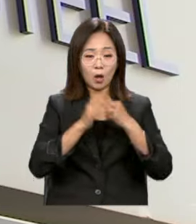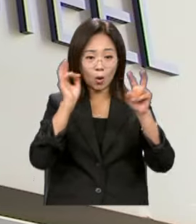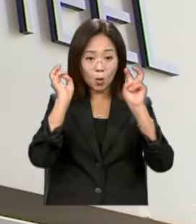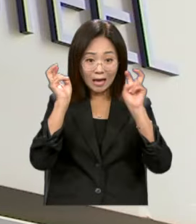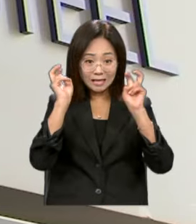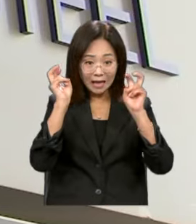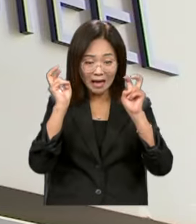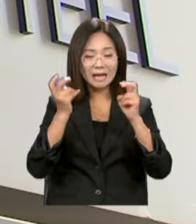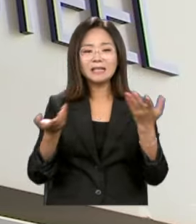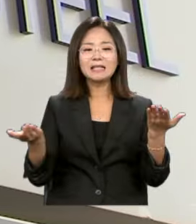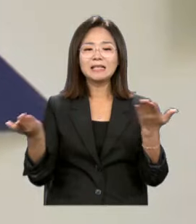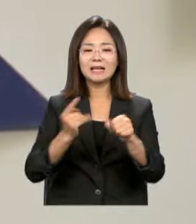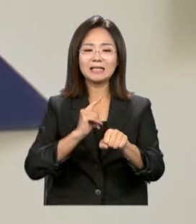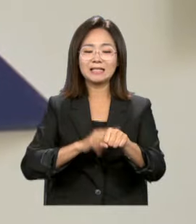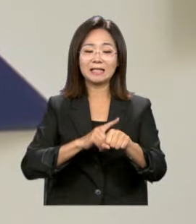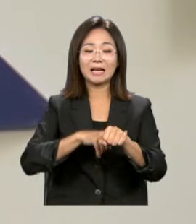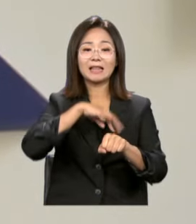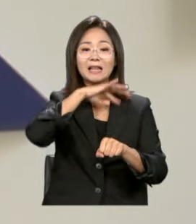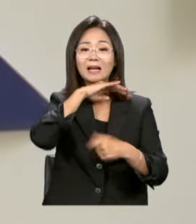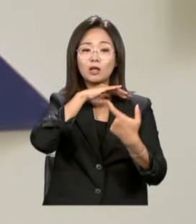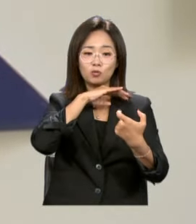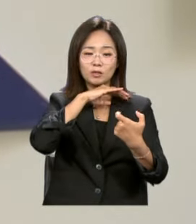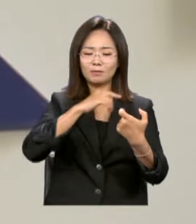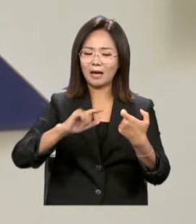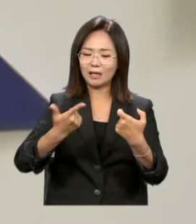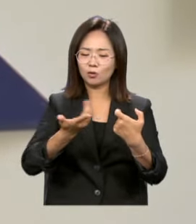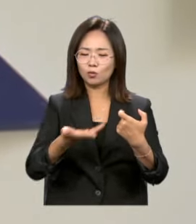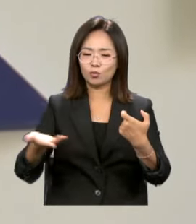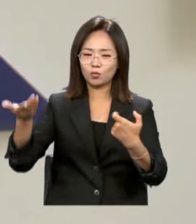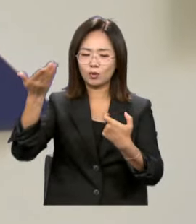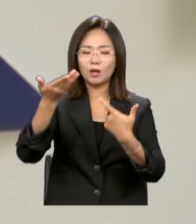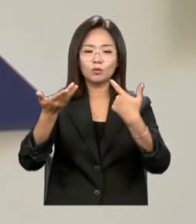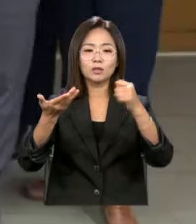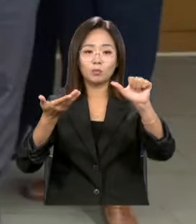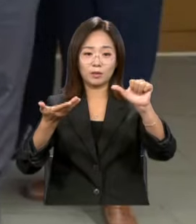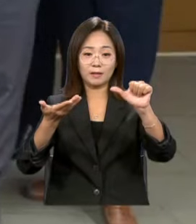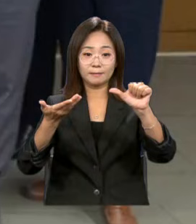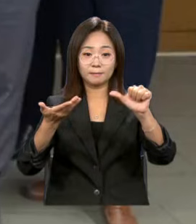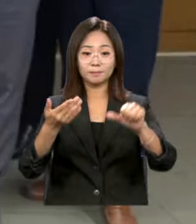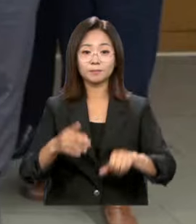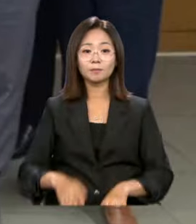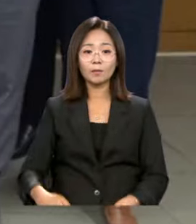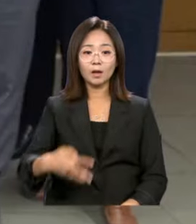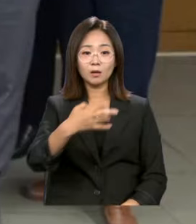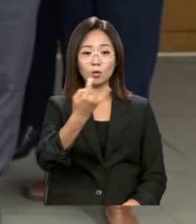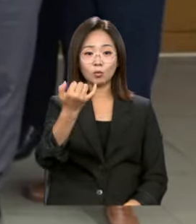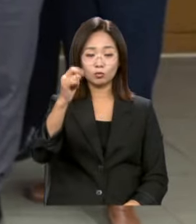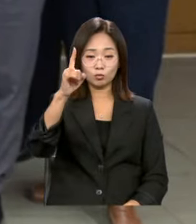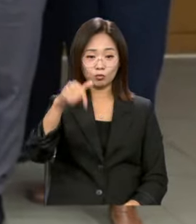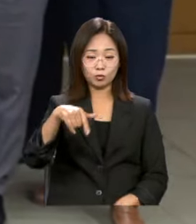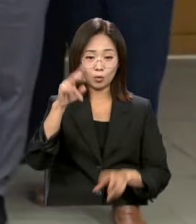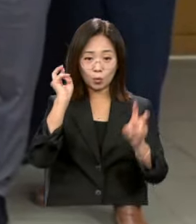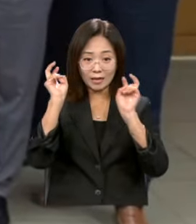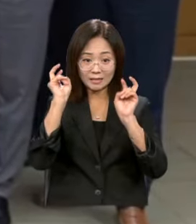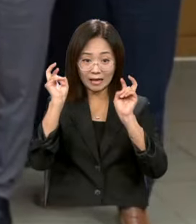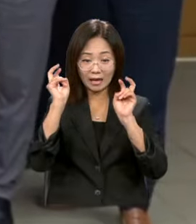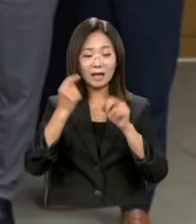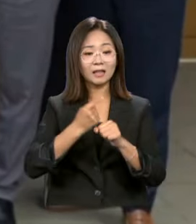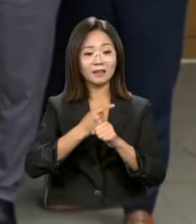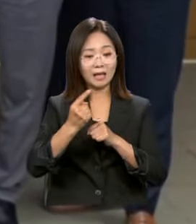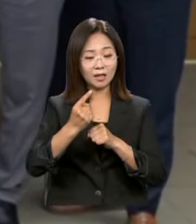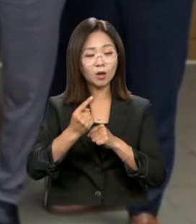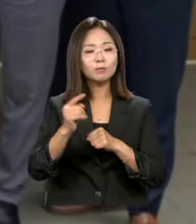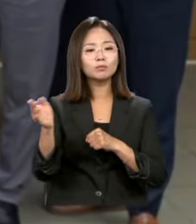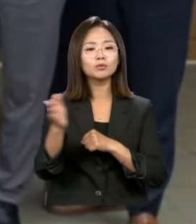기업이 나오고 있습니다 동국제강 노사는 2년 전 정년을 61세로 늘린데 이어 내년부터 다시 한